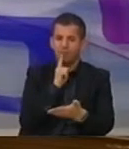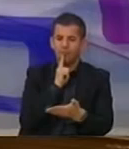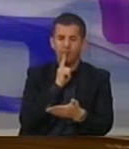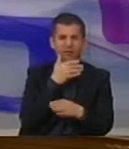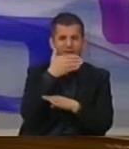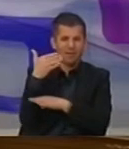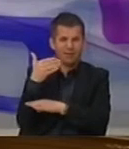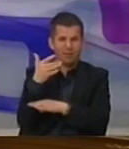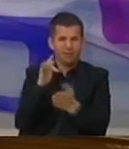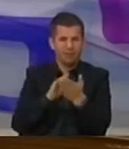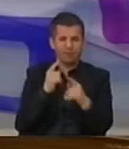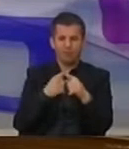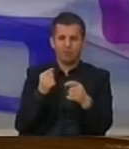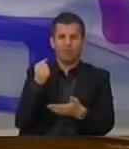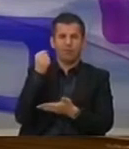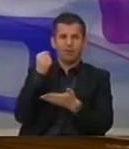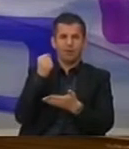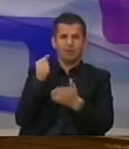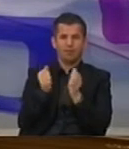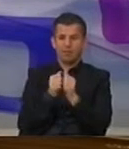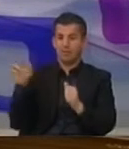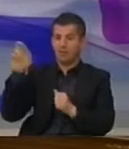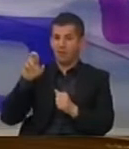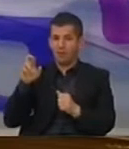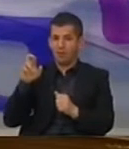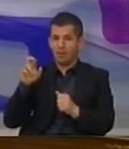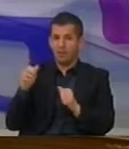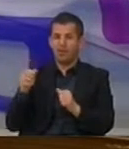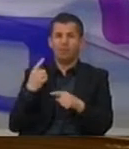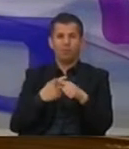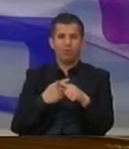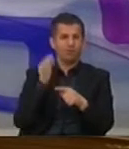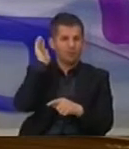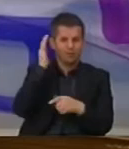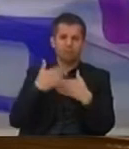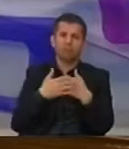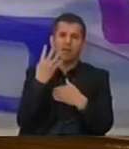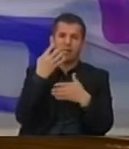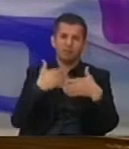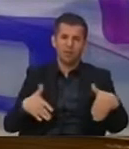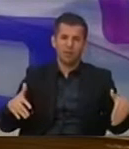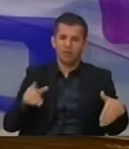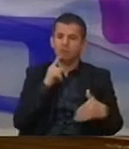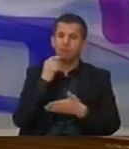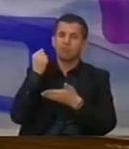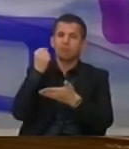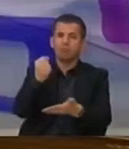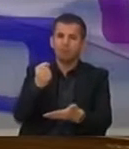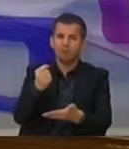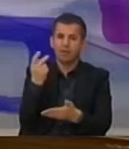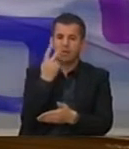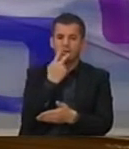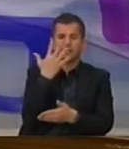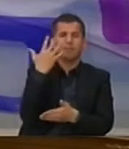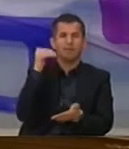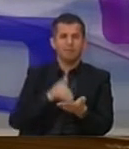dhe të mesme nga fondi i përbashkët i Bashkisë Evropiane, rreth 4 milion, nga ky fond janë ndarë grantet prej